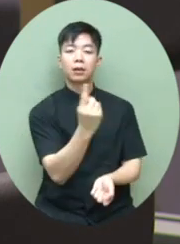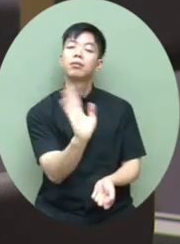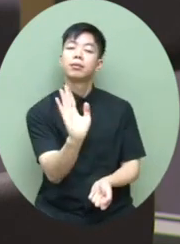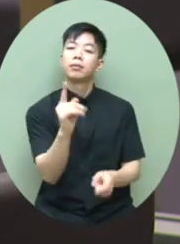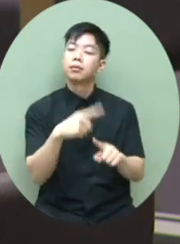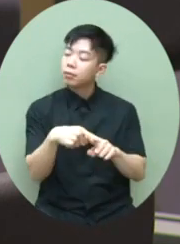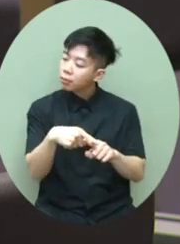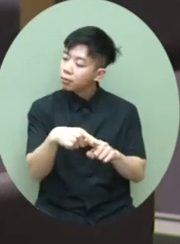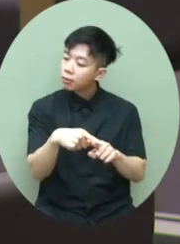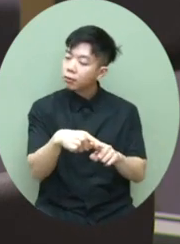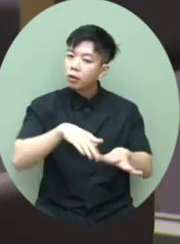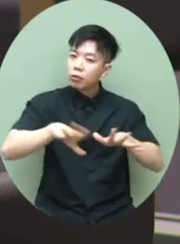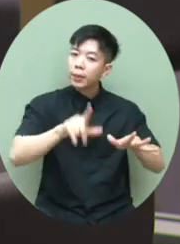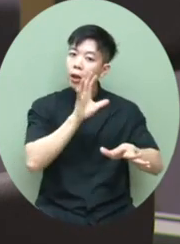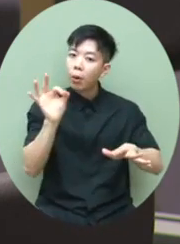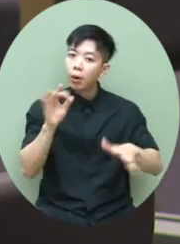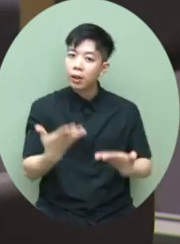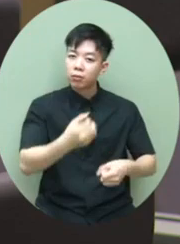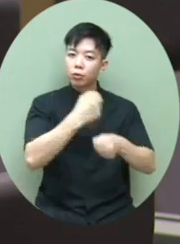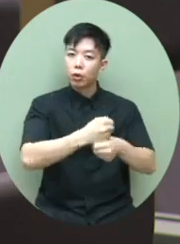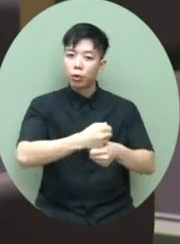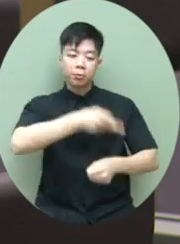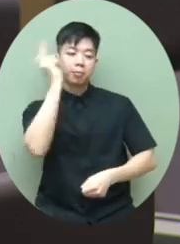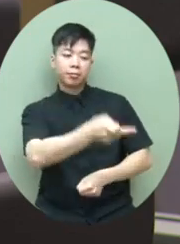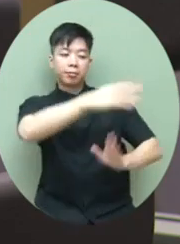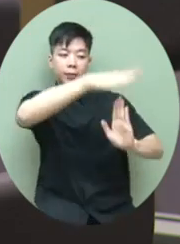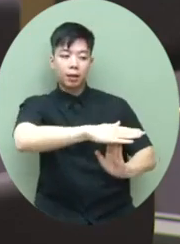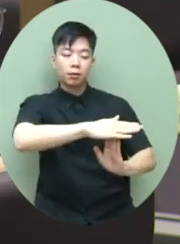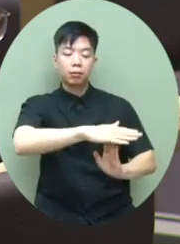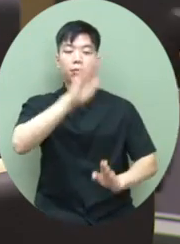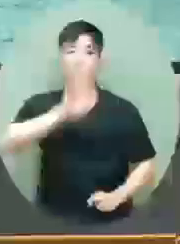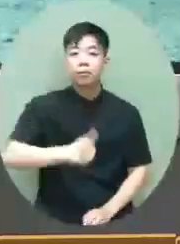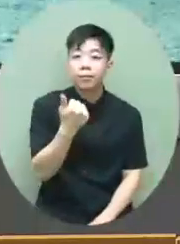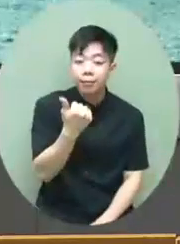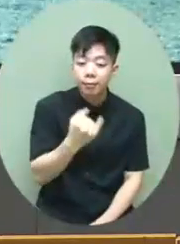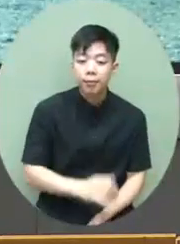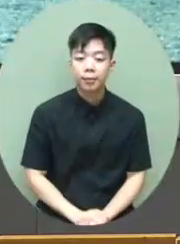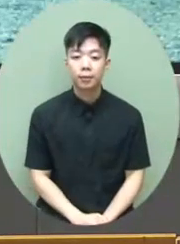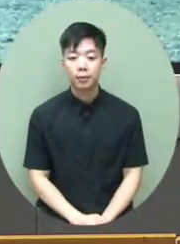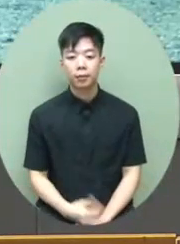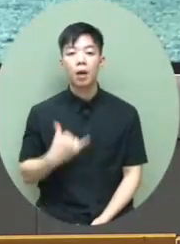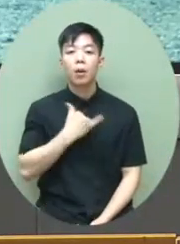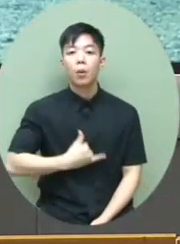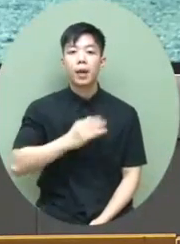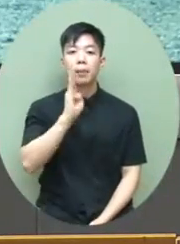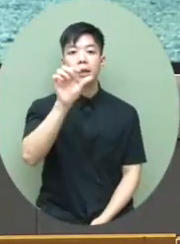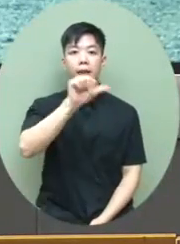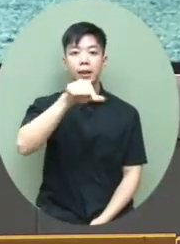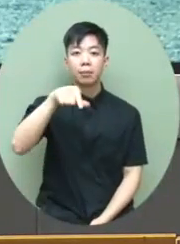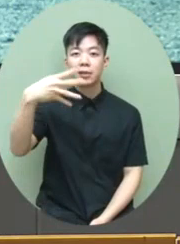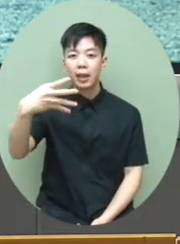例如會唔會暫停佢哋而家嘅化驗工作咁樣咧？唔該。 那個懷疑 BA.4 或